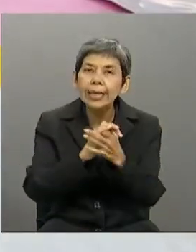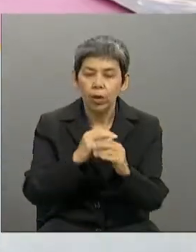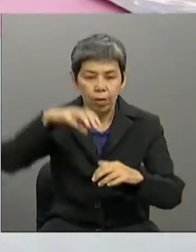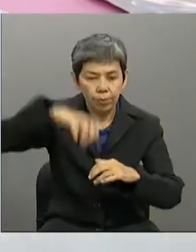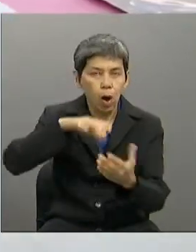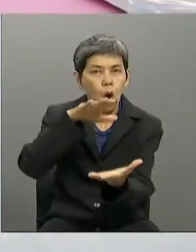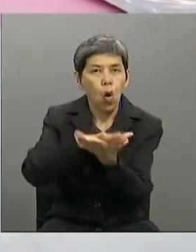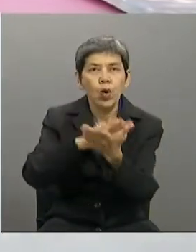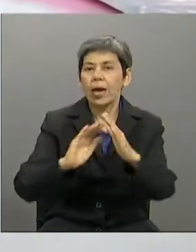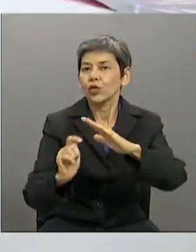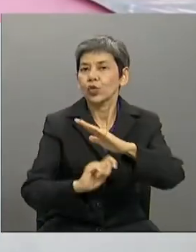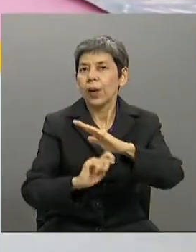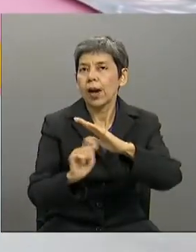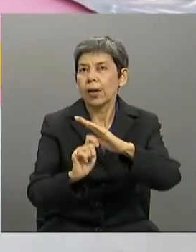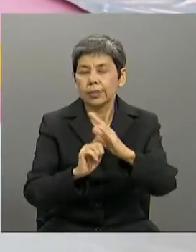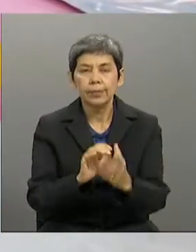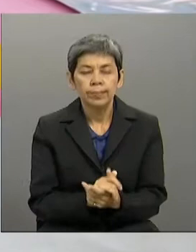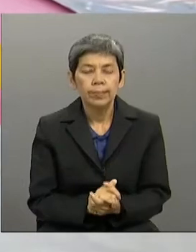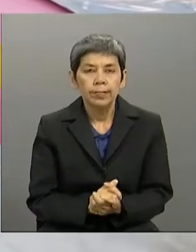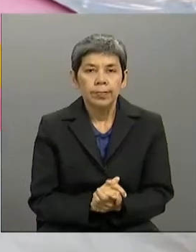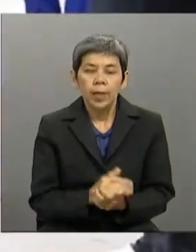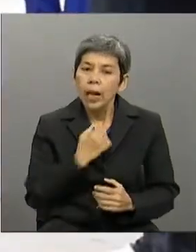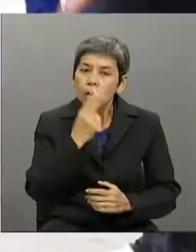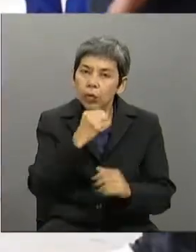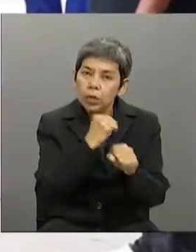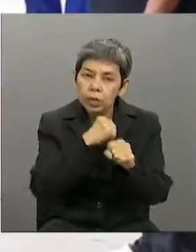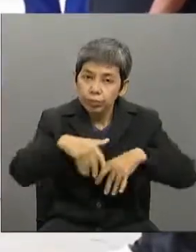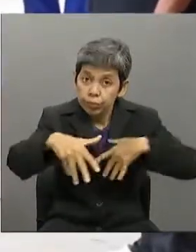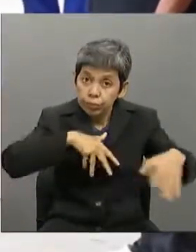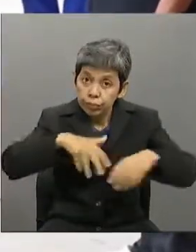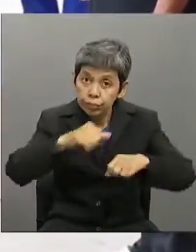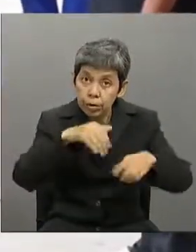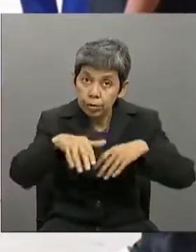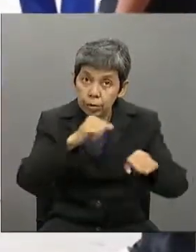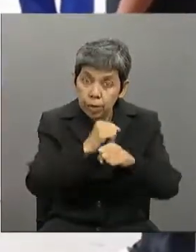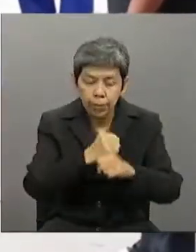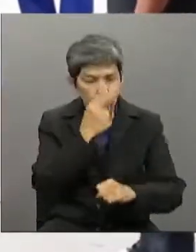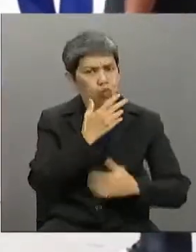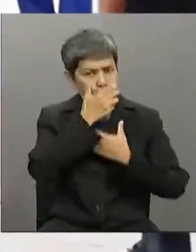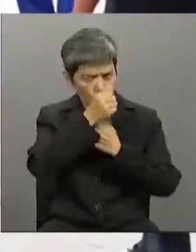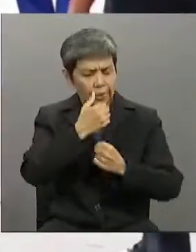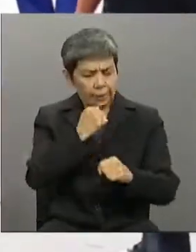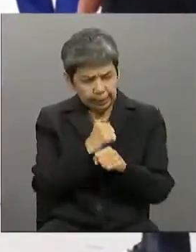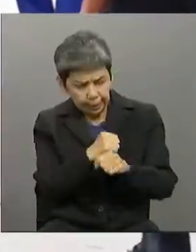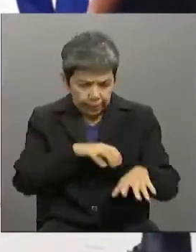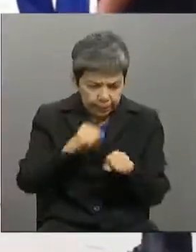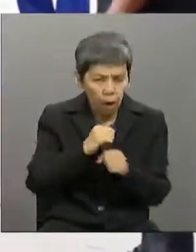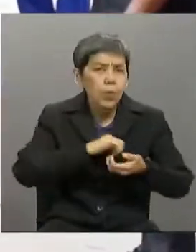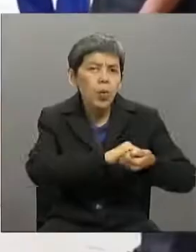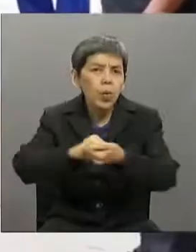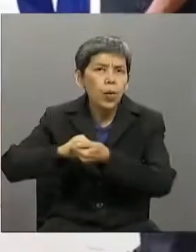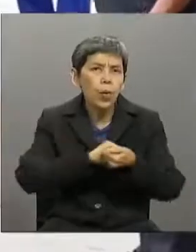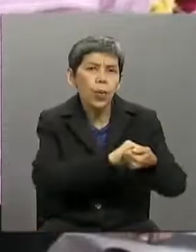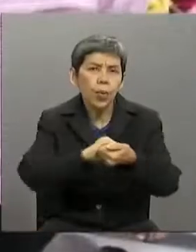ให้กับลูกหลานนะครับก็เลยทำให้ชาวบ้านนี่ตื่นตัวนะครับที่จะให้ความร่วมมือ